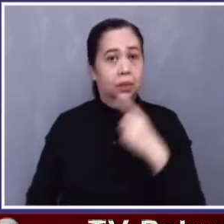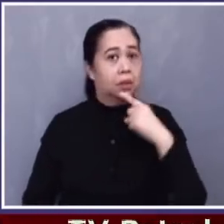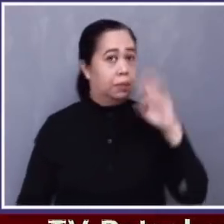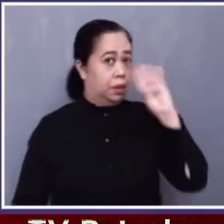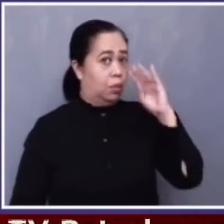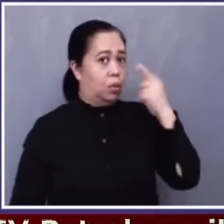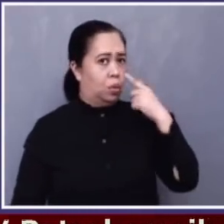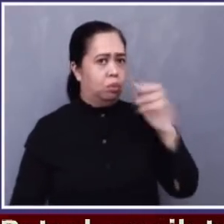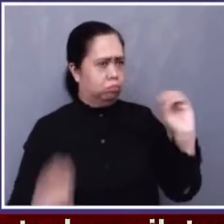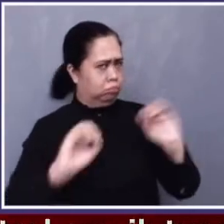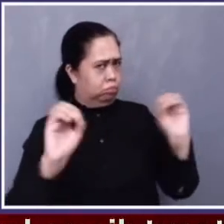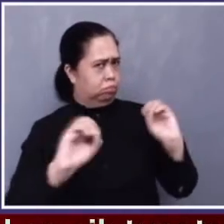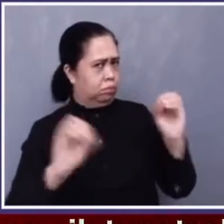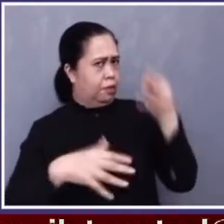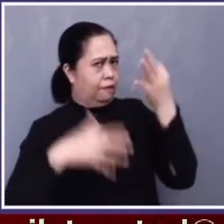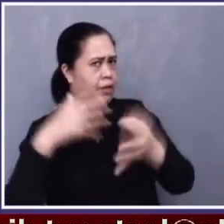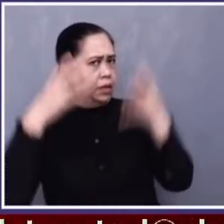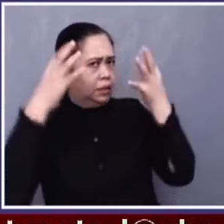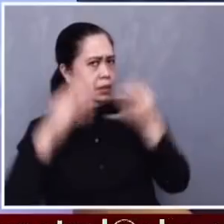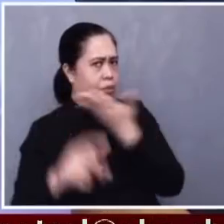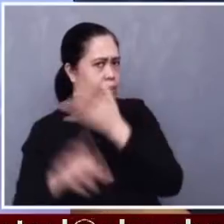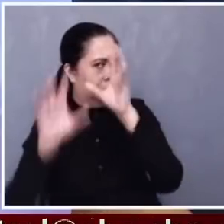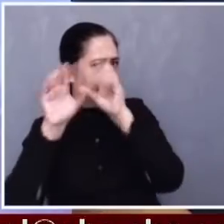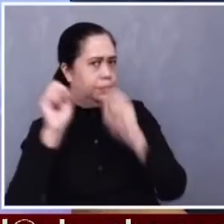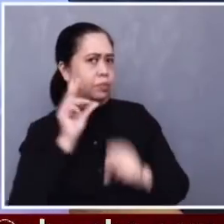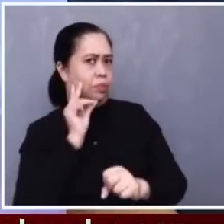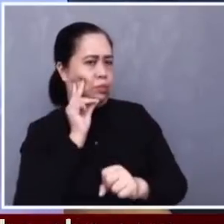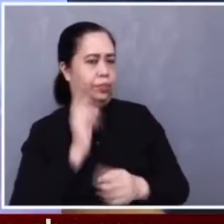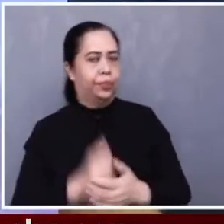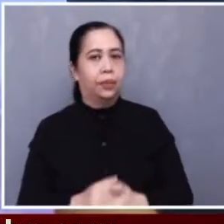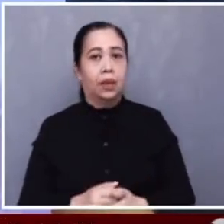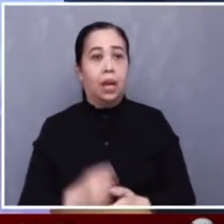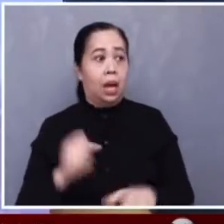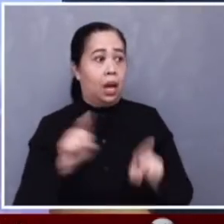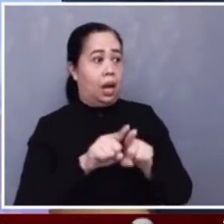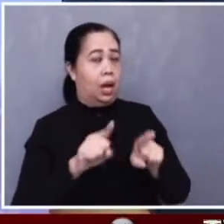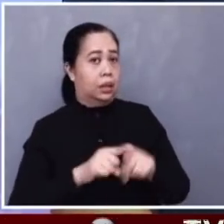wala pa rin pinal na desisyon ng Pangulo. As a senator,